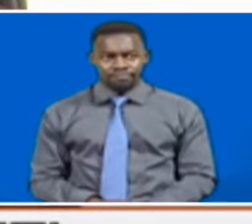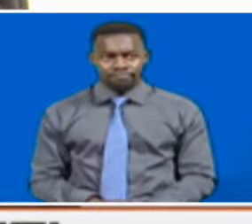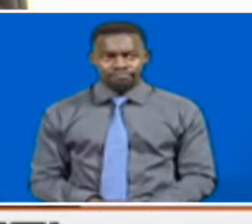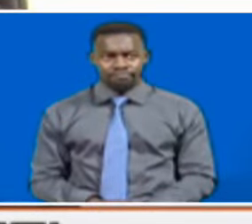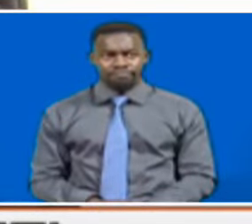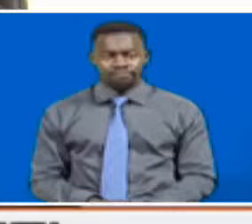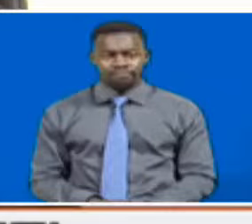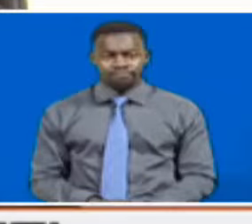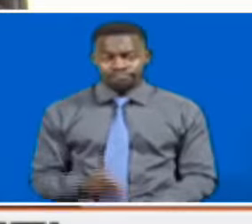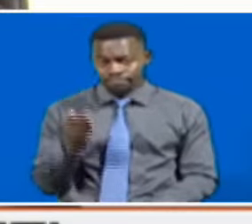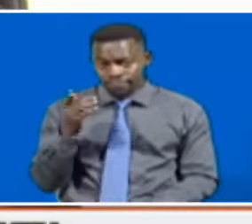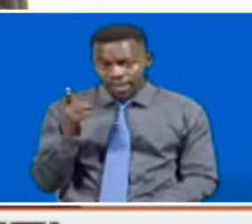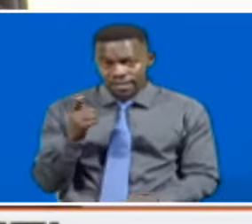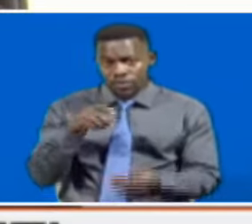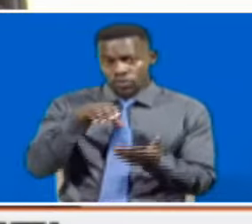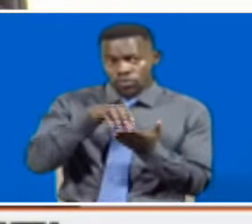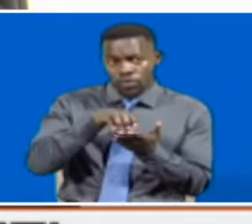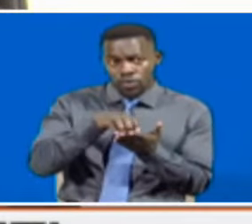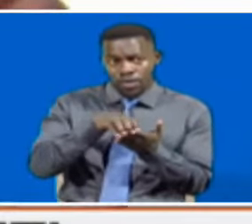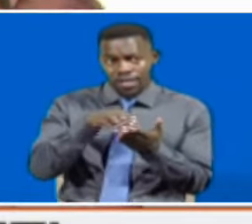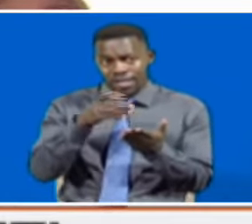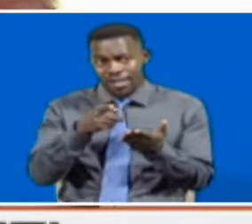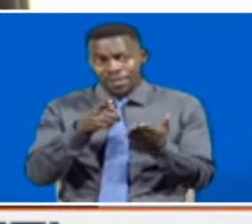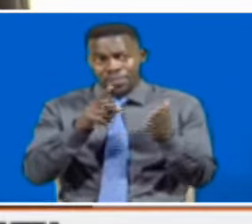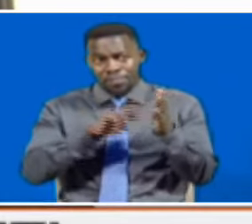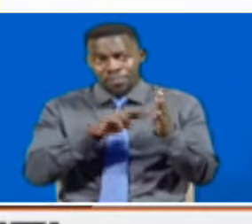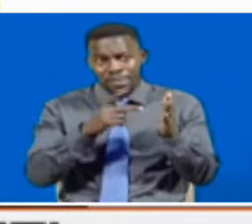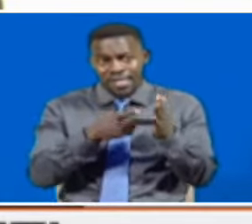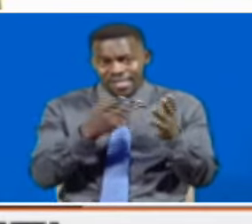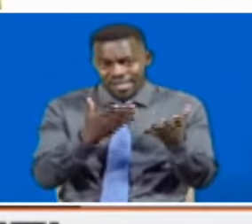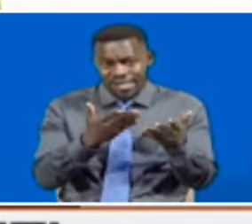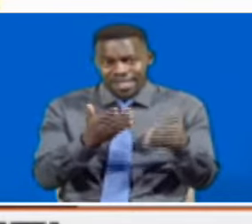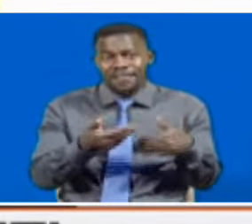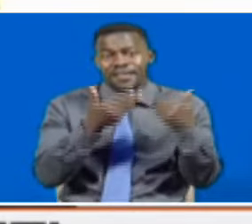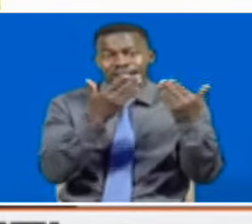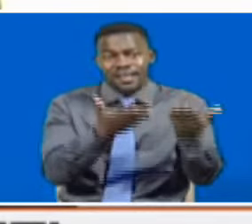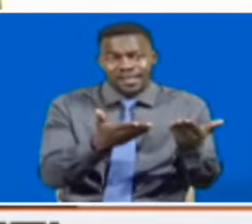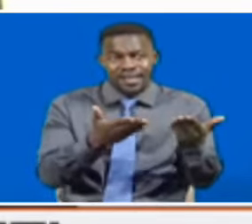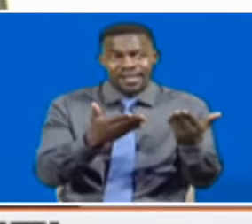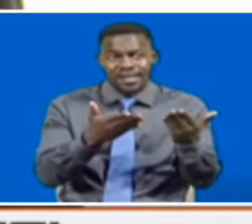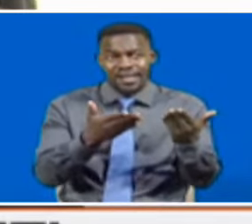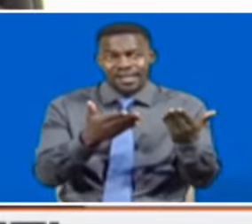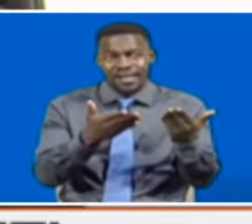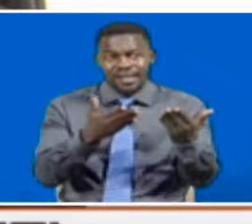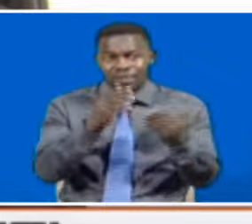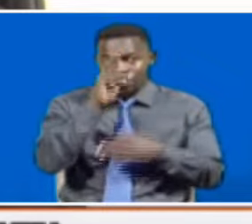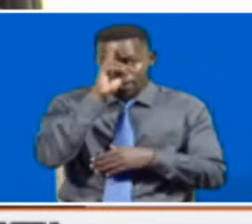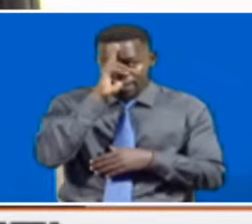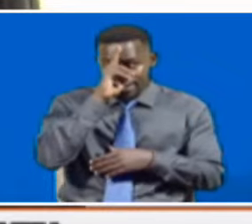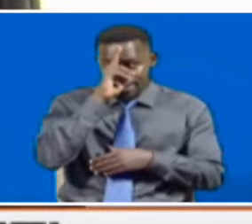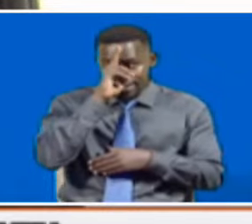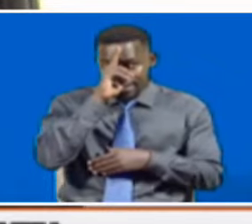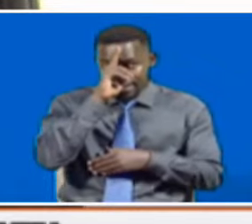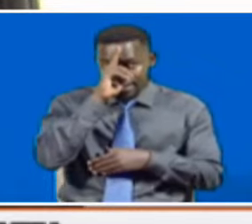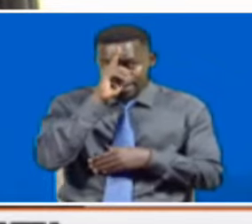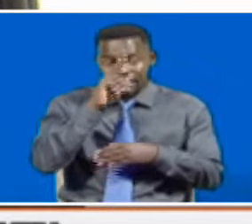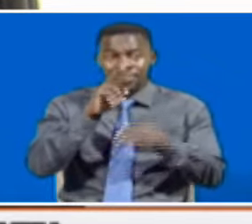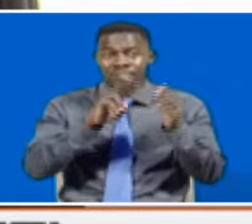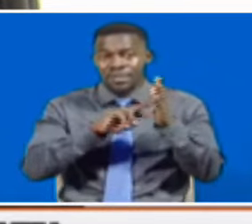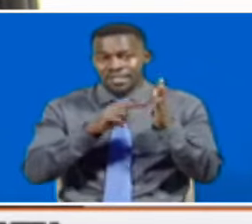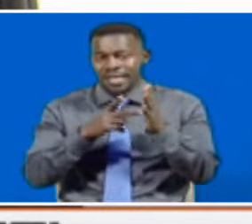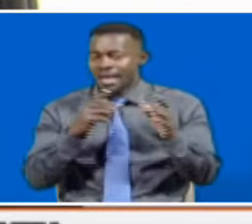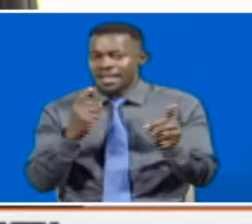putting your men and women in uniform at risk. That's not what peacekeeping means. It means